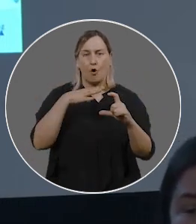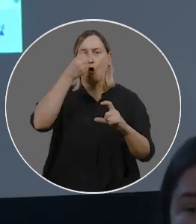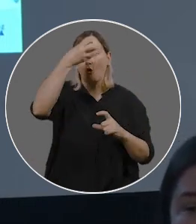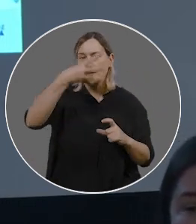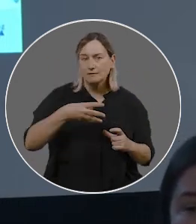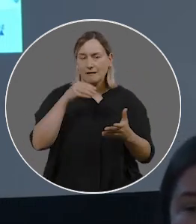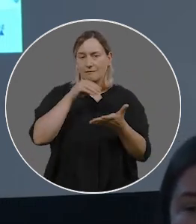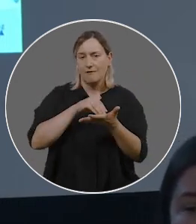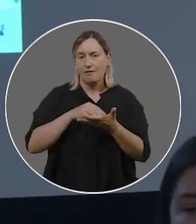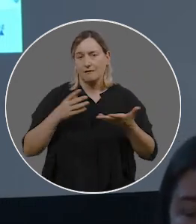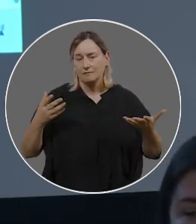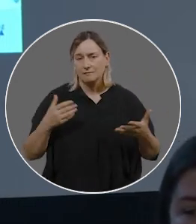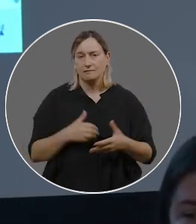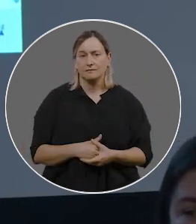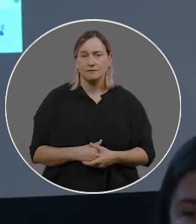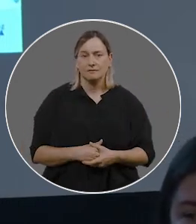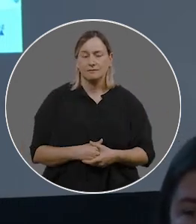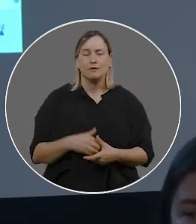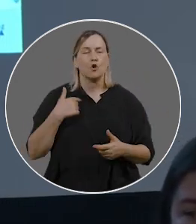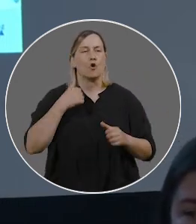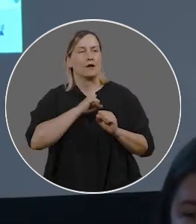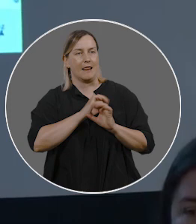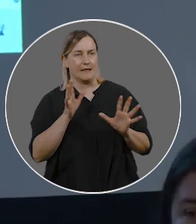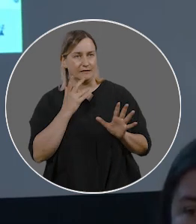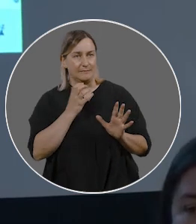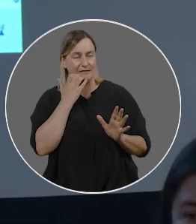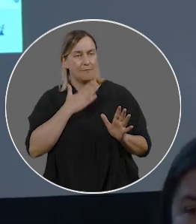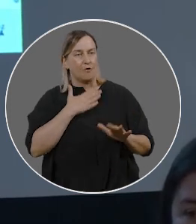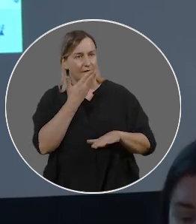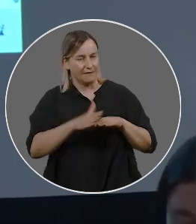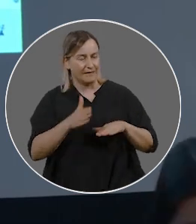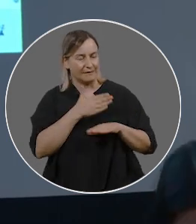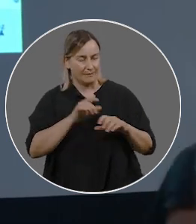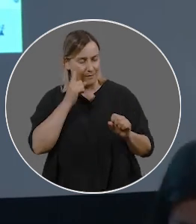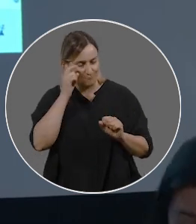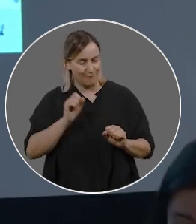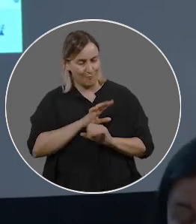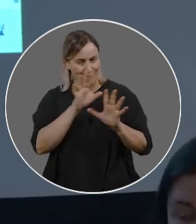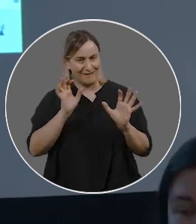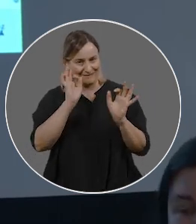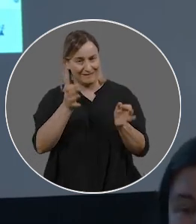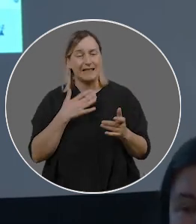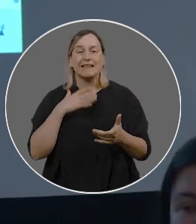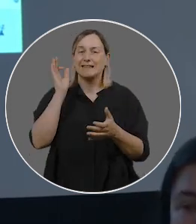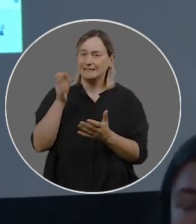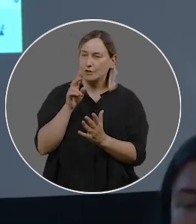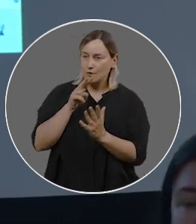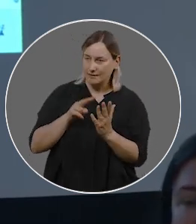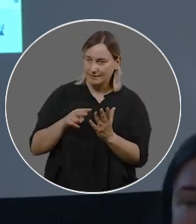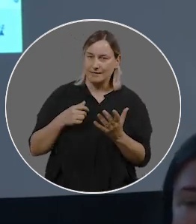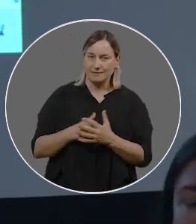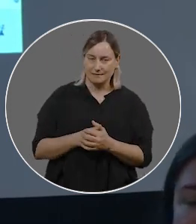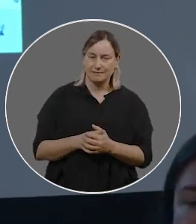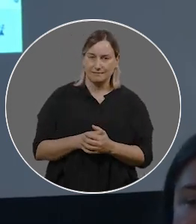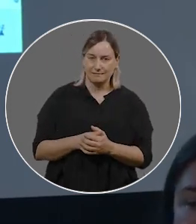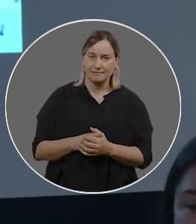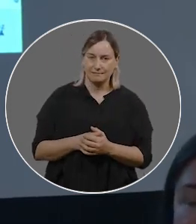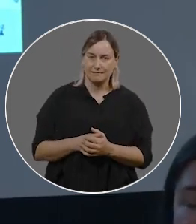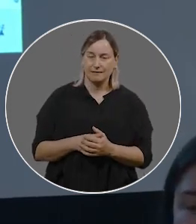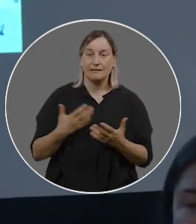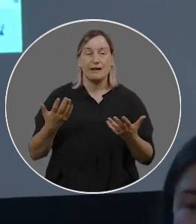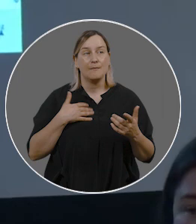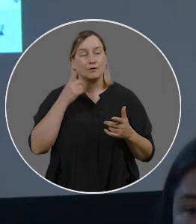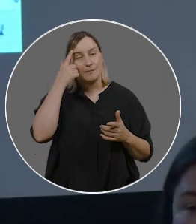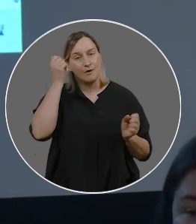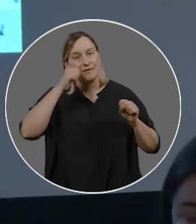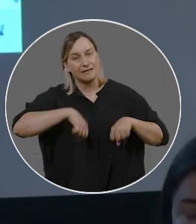no? No, no, claríssim. És a dir, si es pot evitar, s'evita. Això sí. Ho tinc claríssim. Però sí, sí que ho llegeix. Però en pantalla ho llegeix bé. Clar,